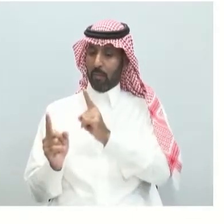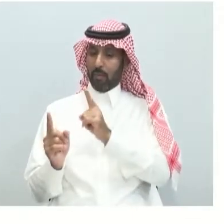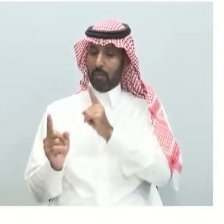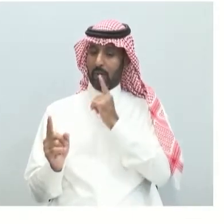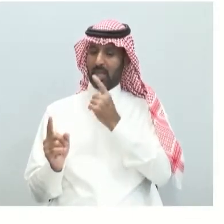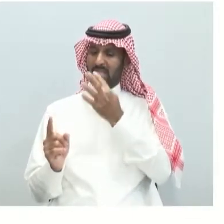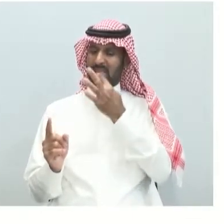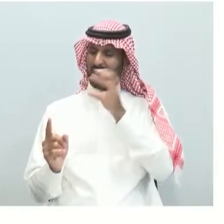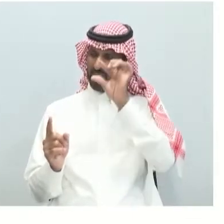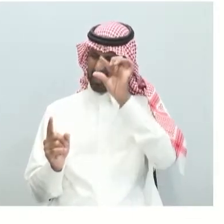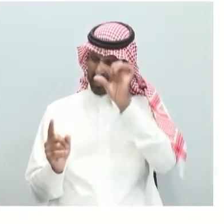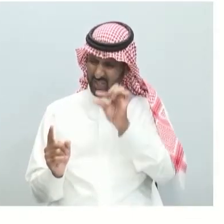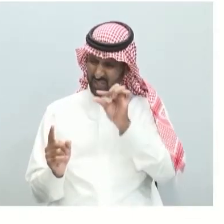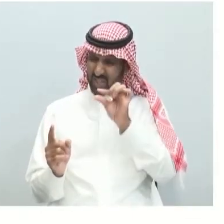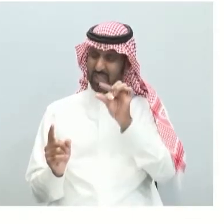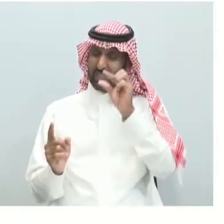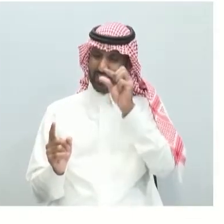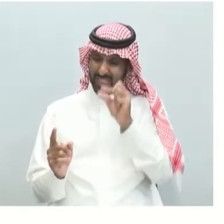الشديده الصغر